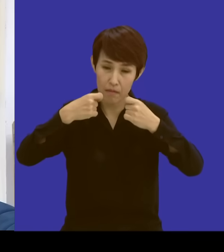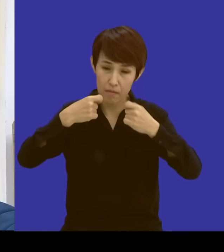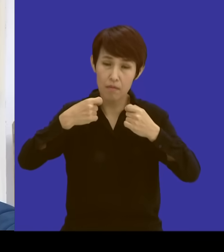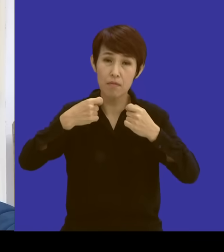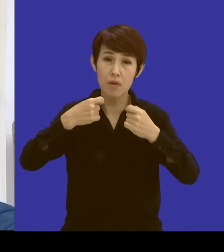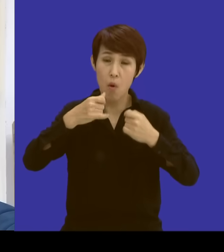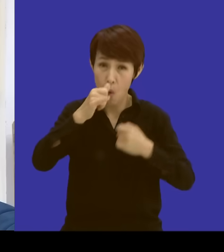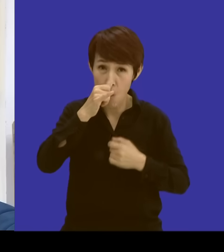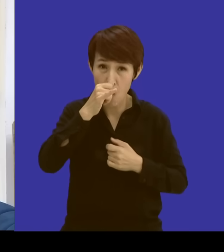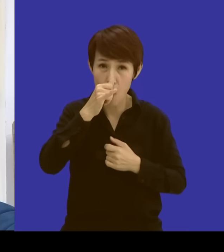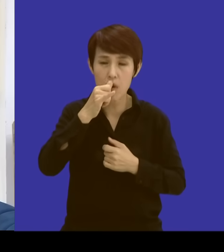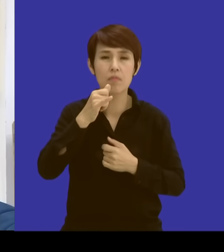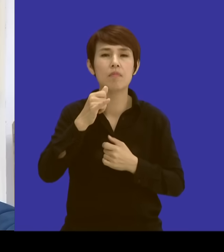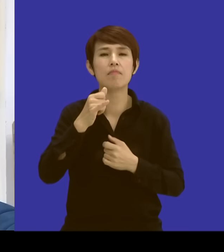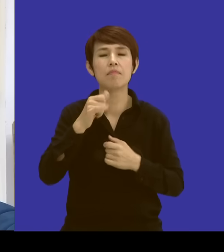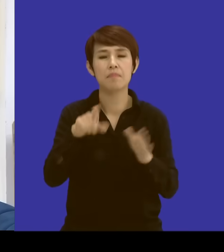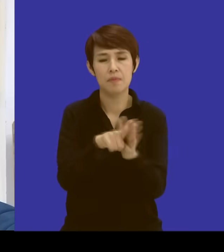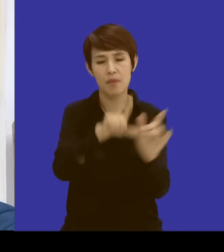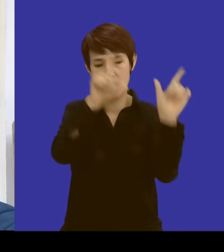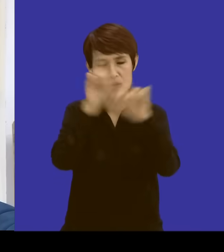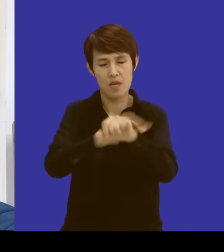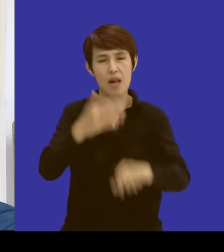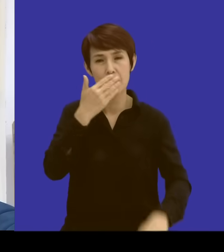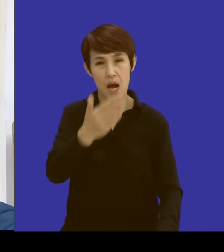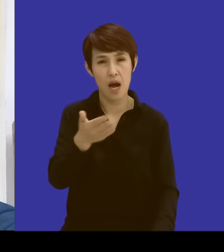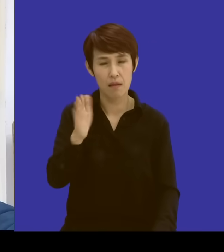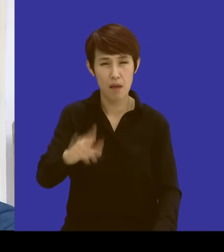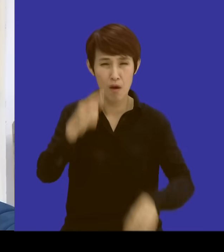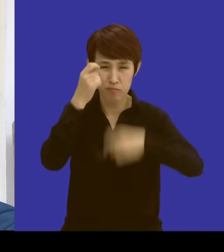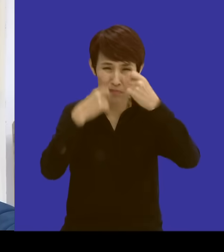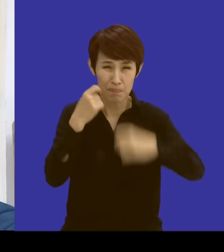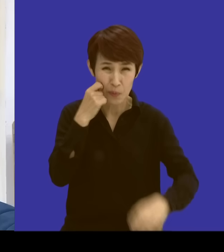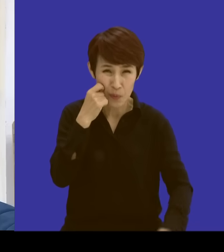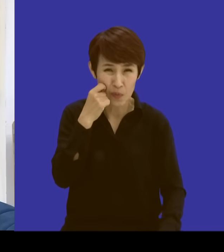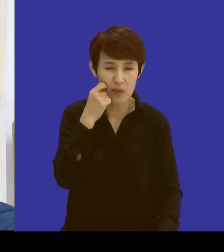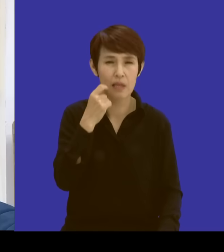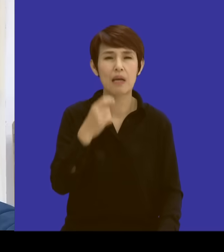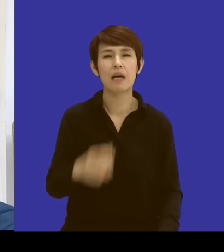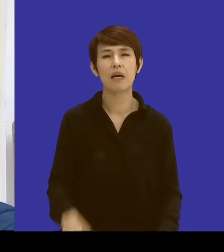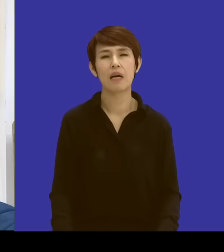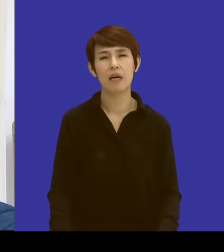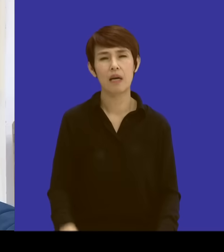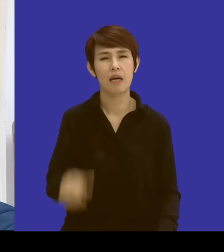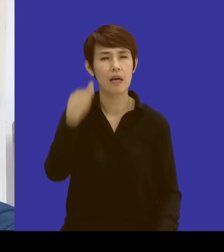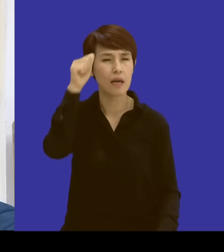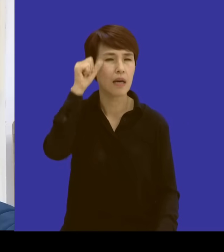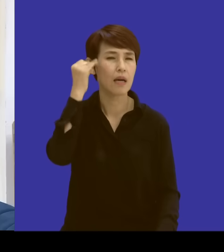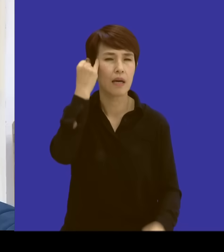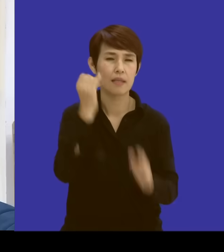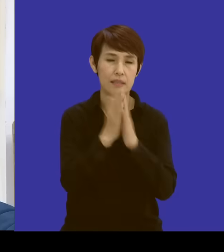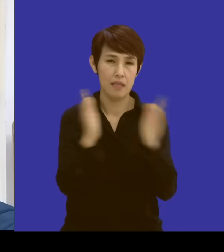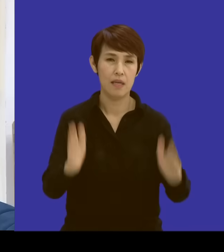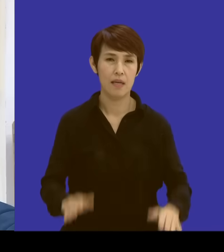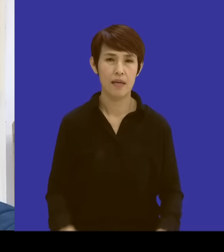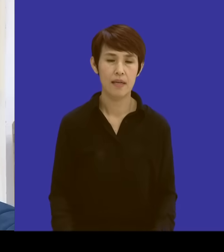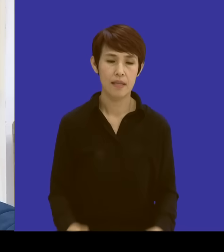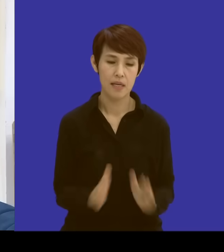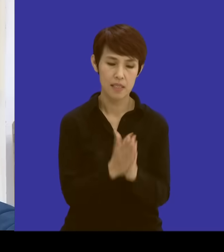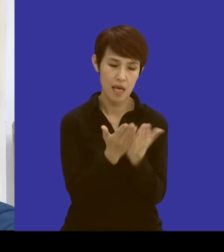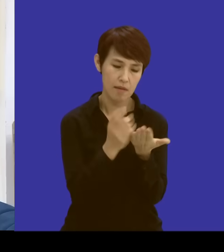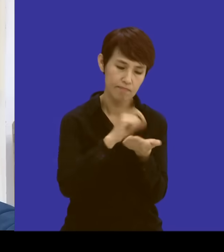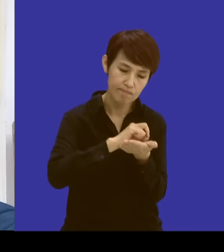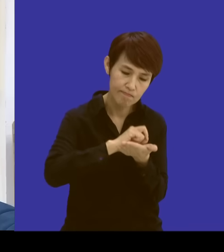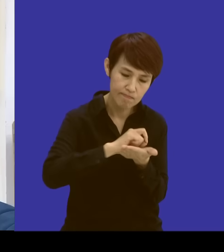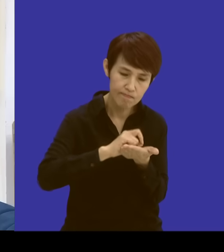신앙생활을 했을 수 있었을 텐데 그러지 못했던 것 같고 사실 제가 이제 신앙사춘기를 겪고 책을 쓰고 그